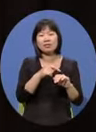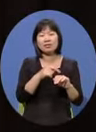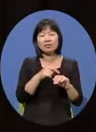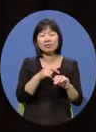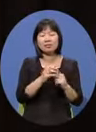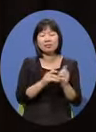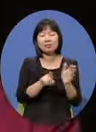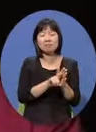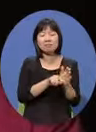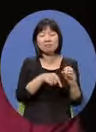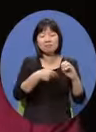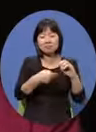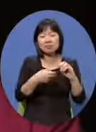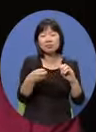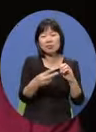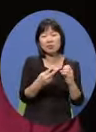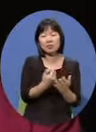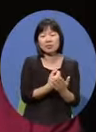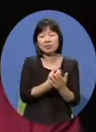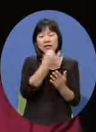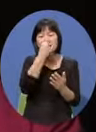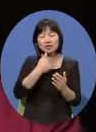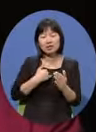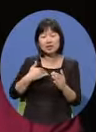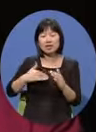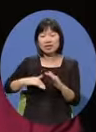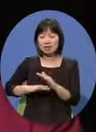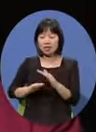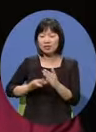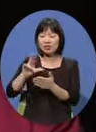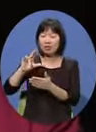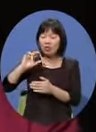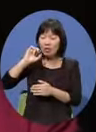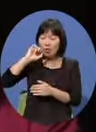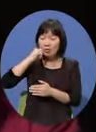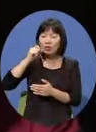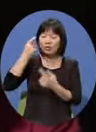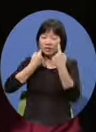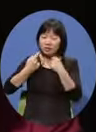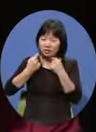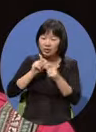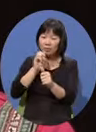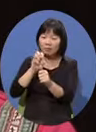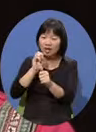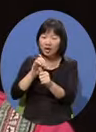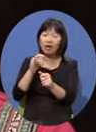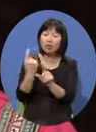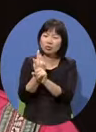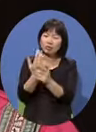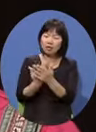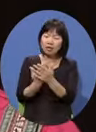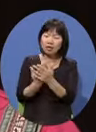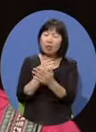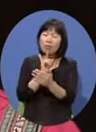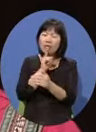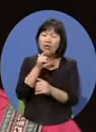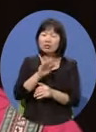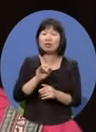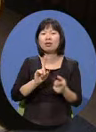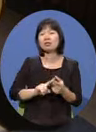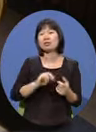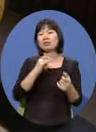서운함. 저의 가정사를 얘기하면서까지 얘기를 했는데도 안 하는